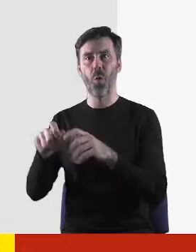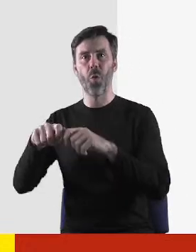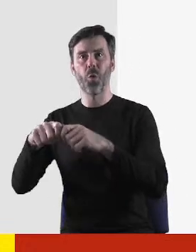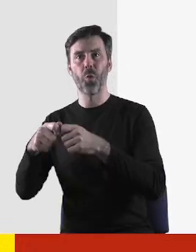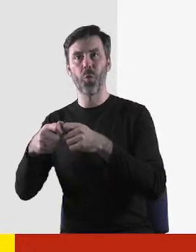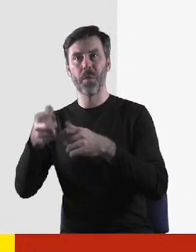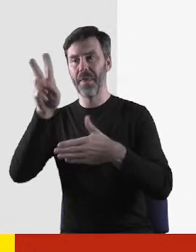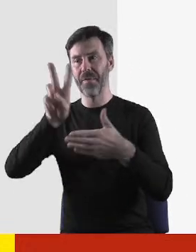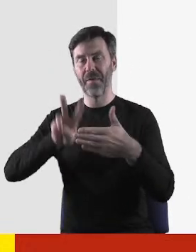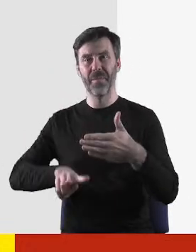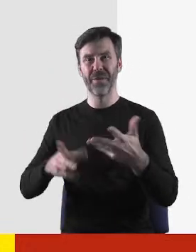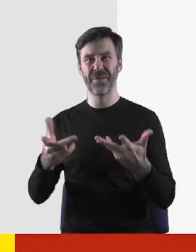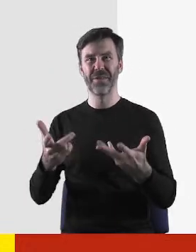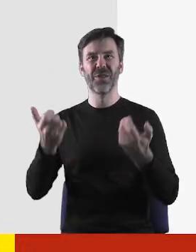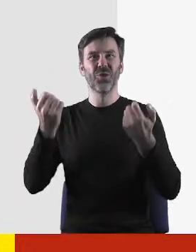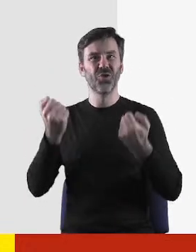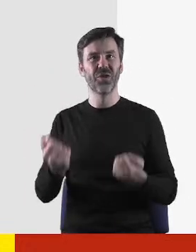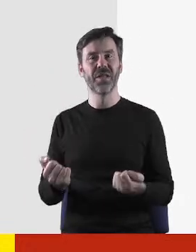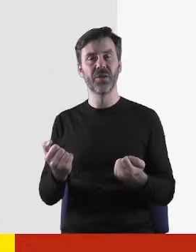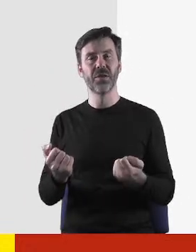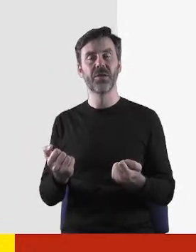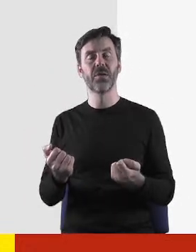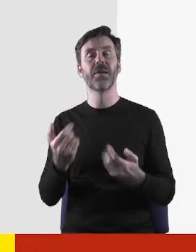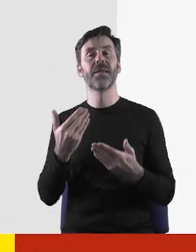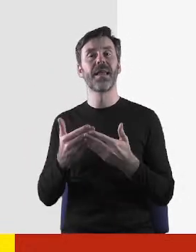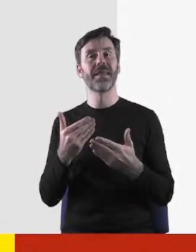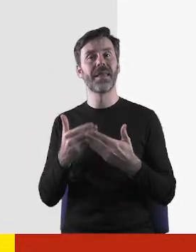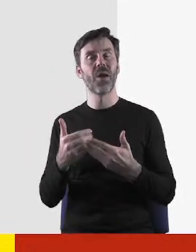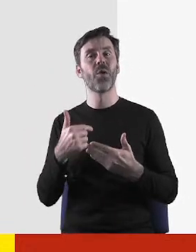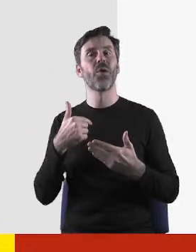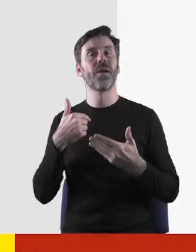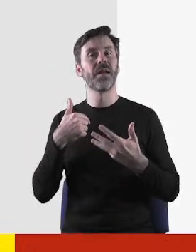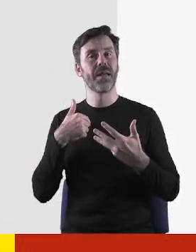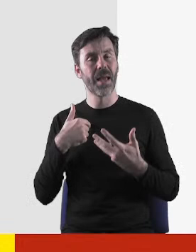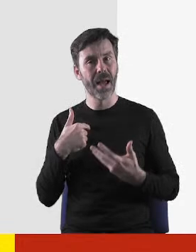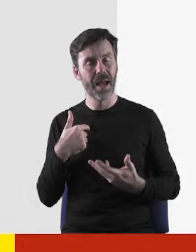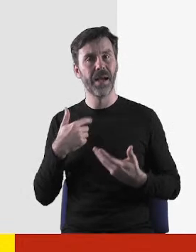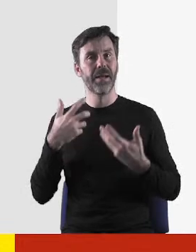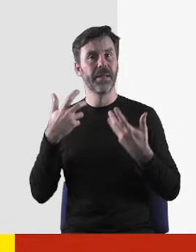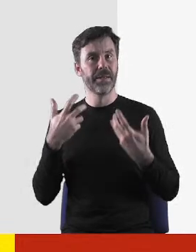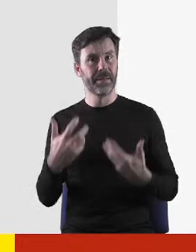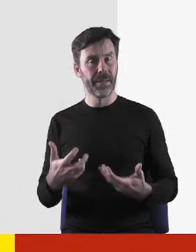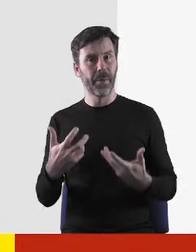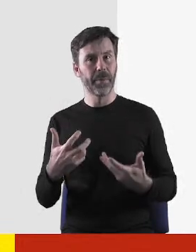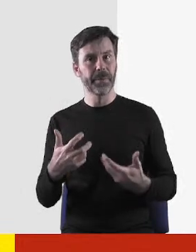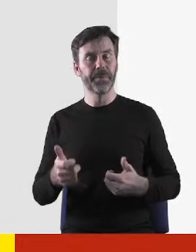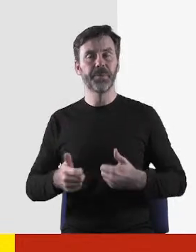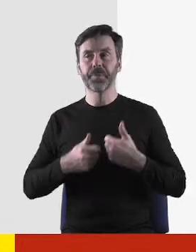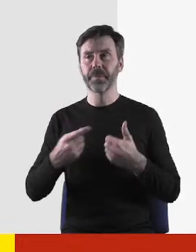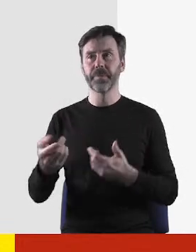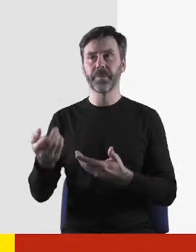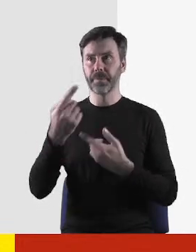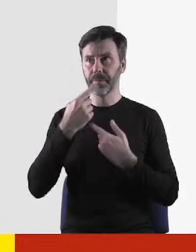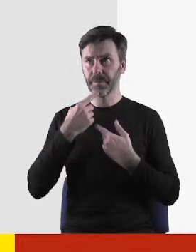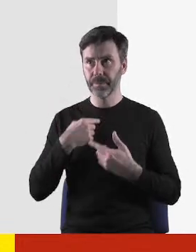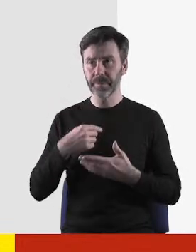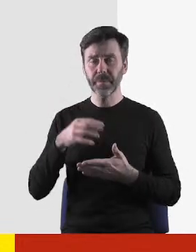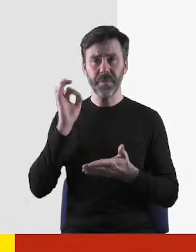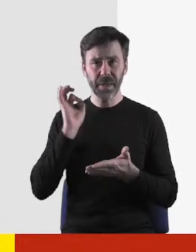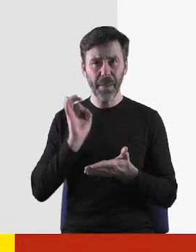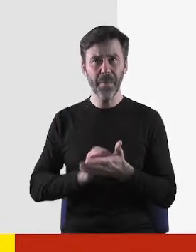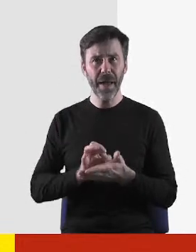co jest oczywiste. Ja nalegam na to i chciałabym tutaj uzyskać zapewnienie, że